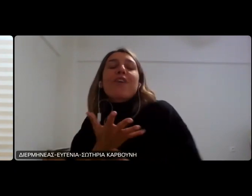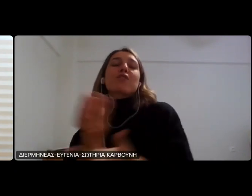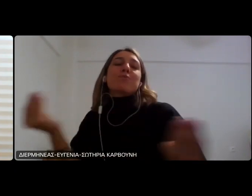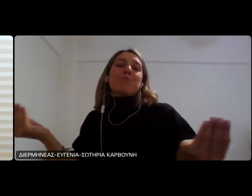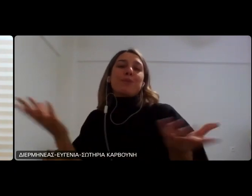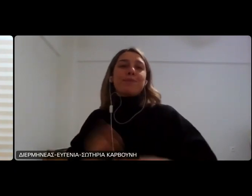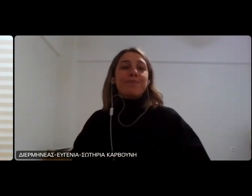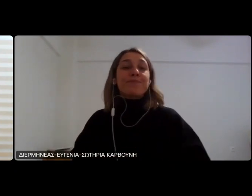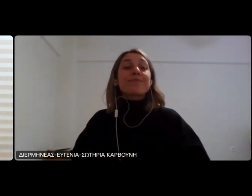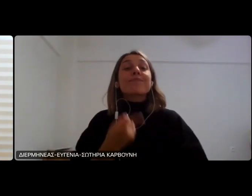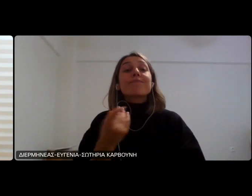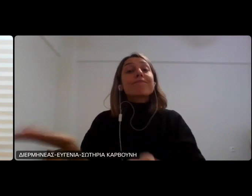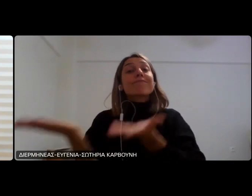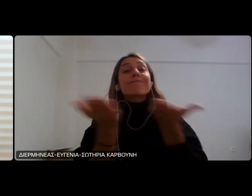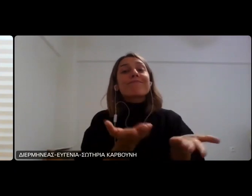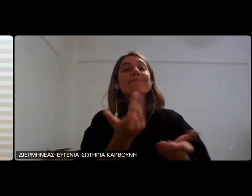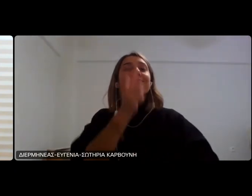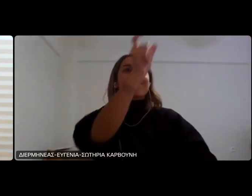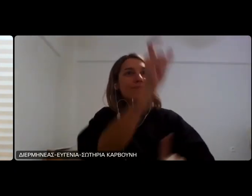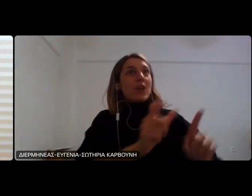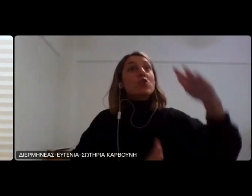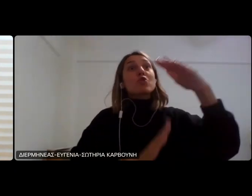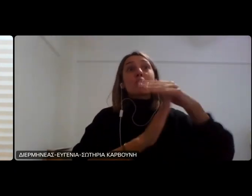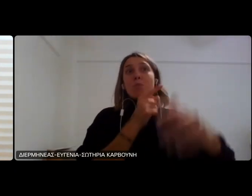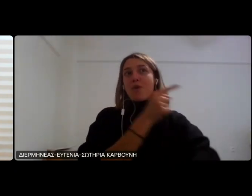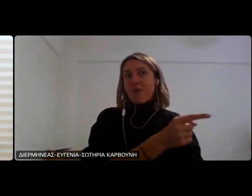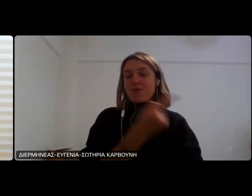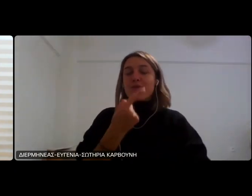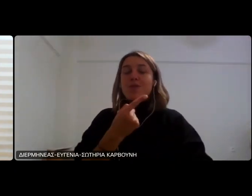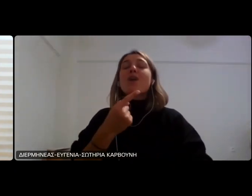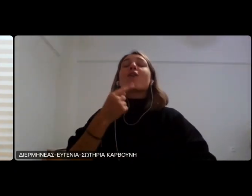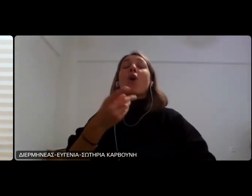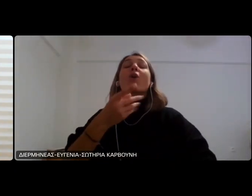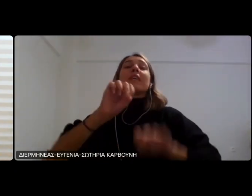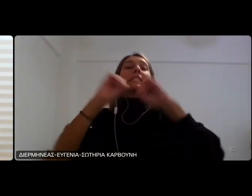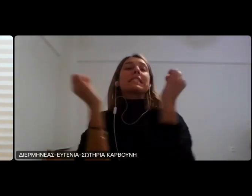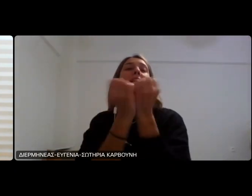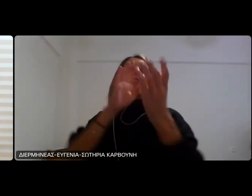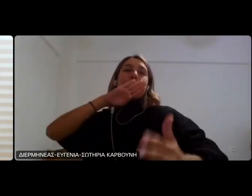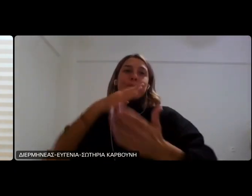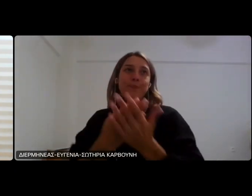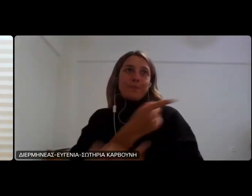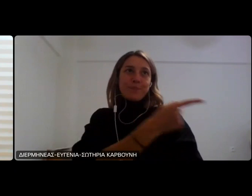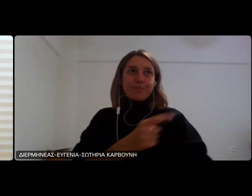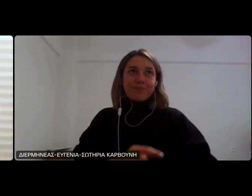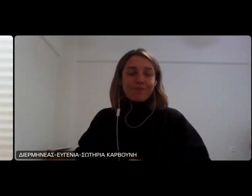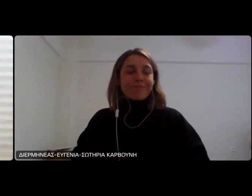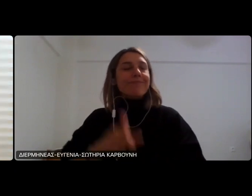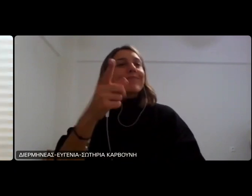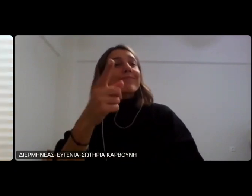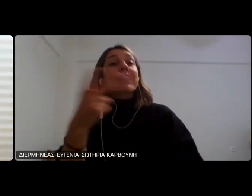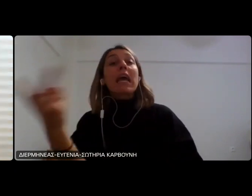πολύ. Δίνω το λόγο αμέσως και στον Πρόεδρο για το κλείσιμο του συνεδρίου μας. Αξιότατες και οι